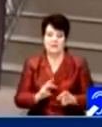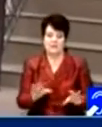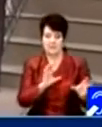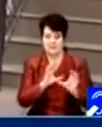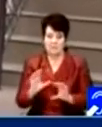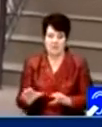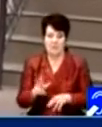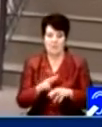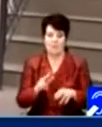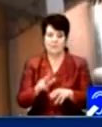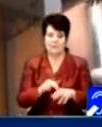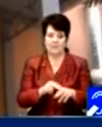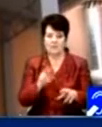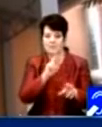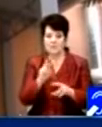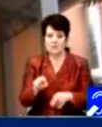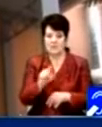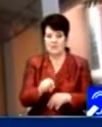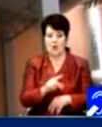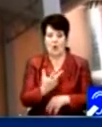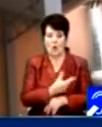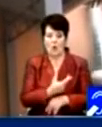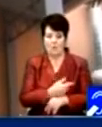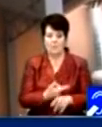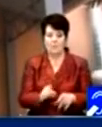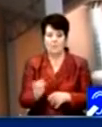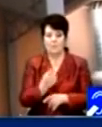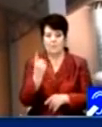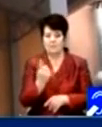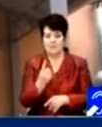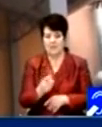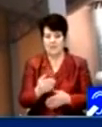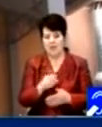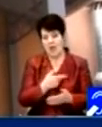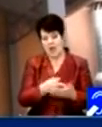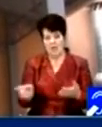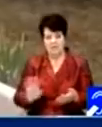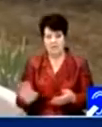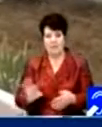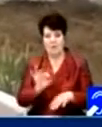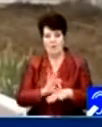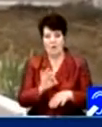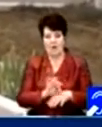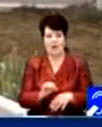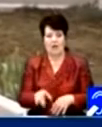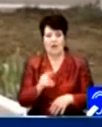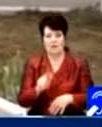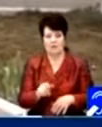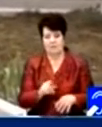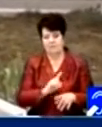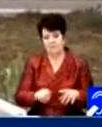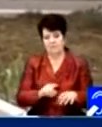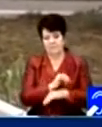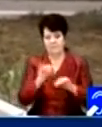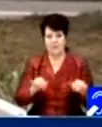îndeamnă părinții să-și imunizeze copiii, aceasta fiind singura modalitate de a evita boala. Rujeola se manifestă printr-o răspândire foarte rapidă. Un